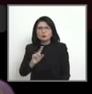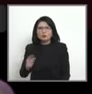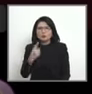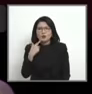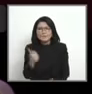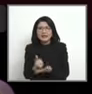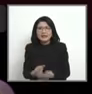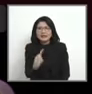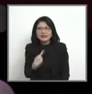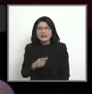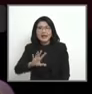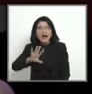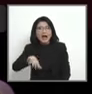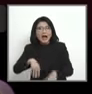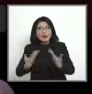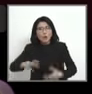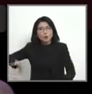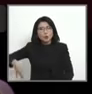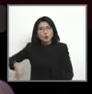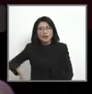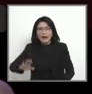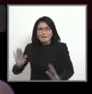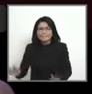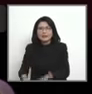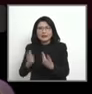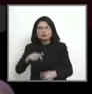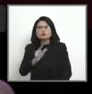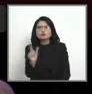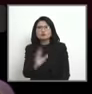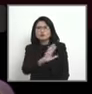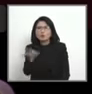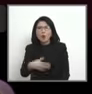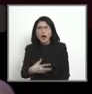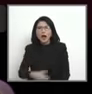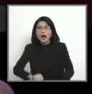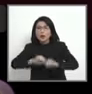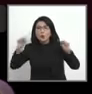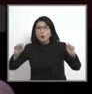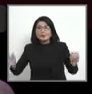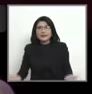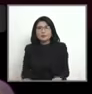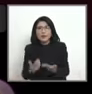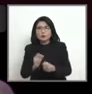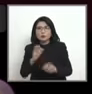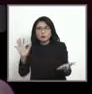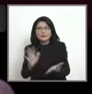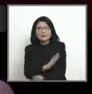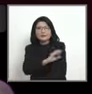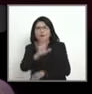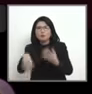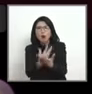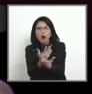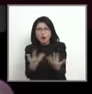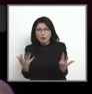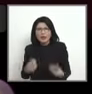dalam kemiskinan tapi kita merata dalam kemakmuran Nah ini kan cara berpikir paradigma berpikir yang sayangnya kalau kita